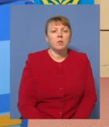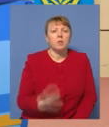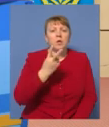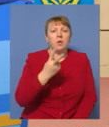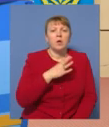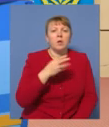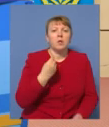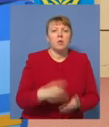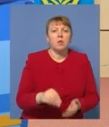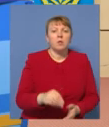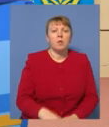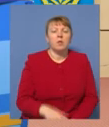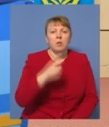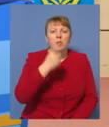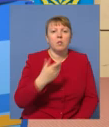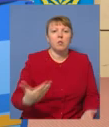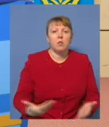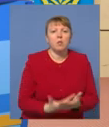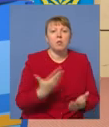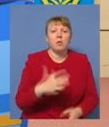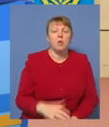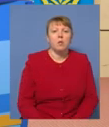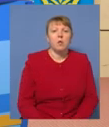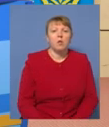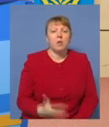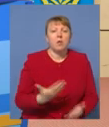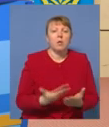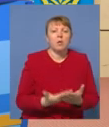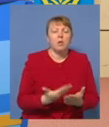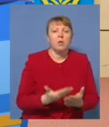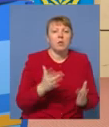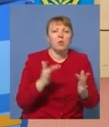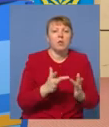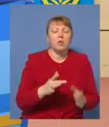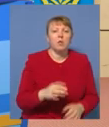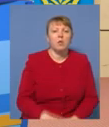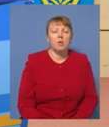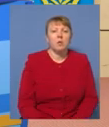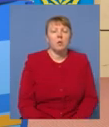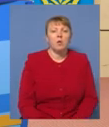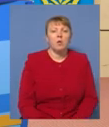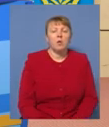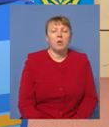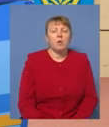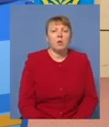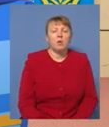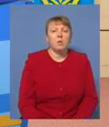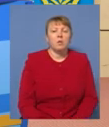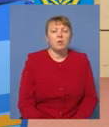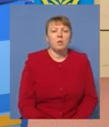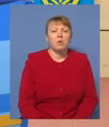Объявление о покупке – это сейчас уже новшество. Угу. К примеру, в сети интернет сейчас